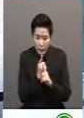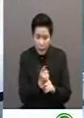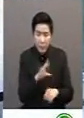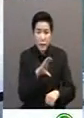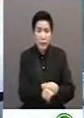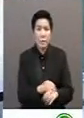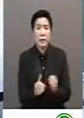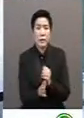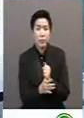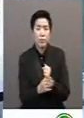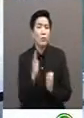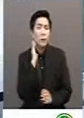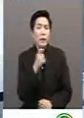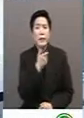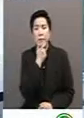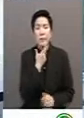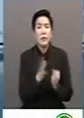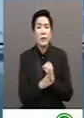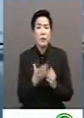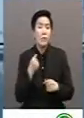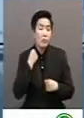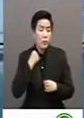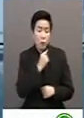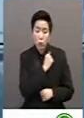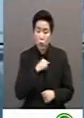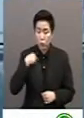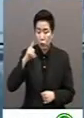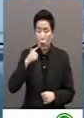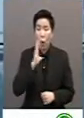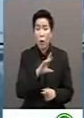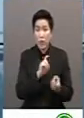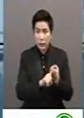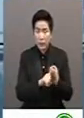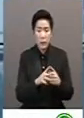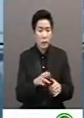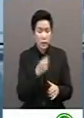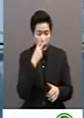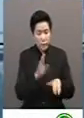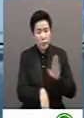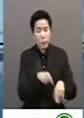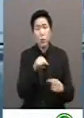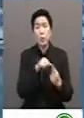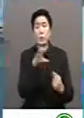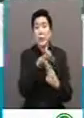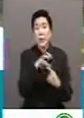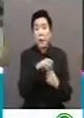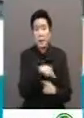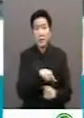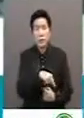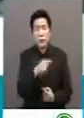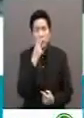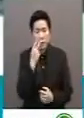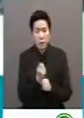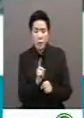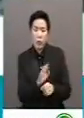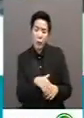วบกระเทยแสบคือไปปลดสร้อยหนุ่มรัสเซียคนนึงนะคะในขณะที่กำลังเดินอยู่ในย่านพัทยาค่ะปรากฏว่าไป